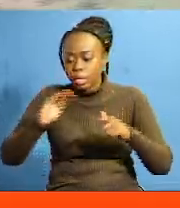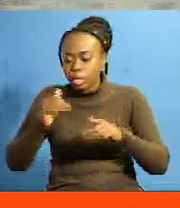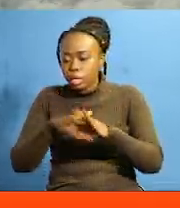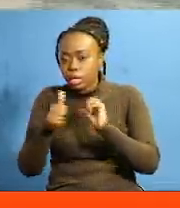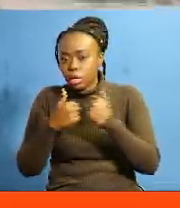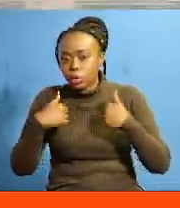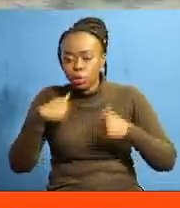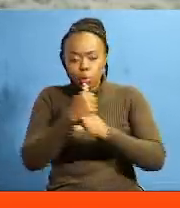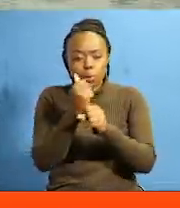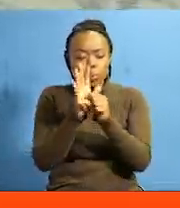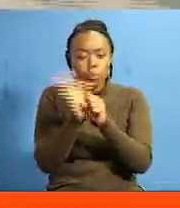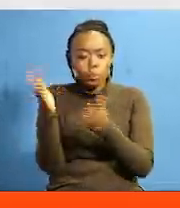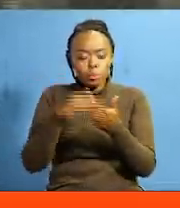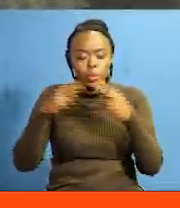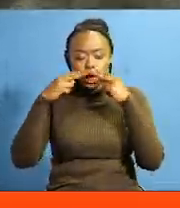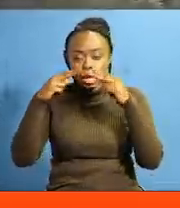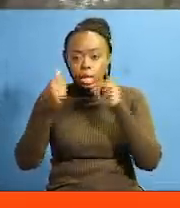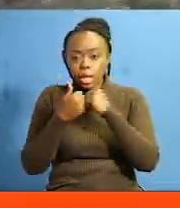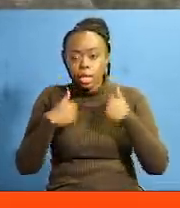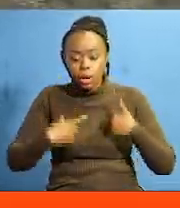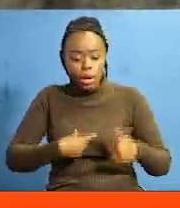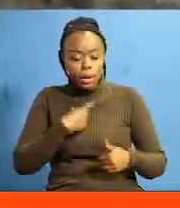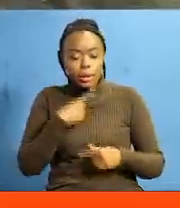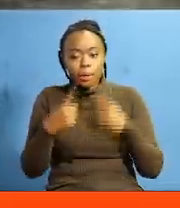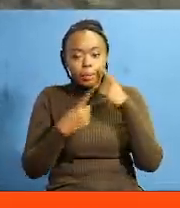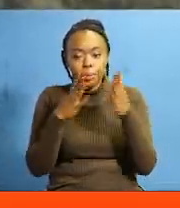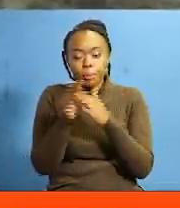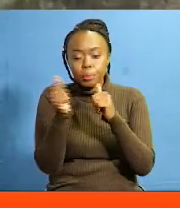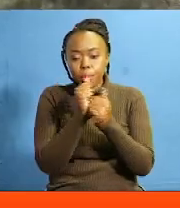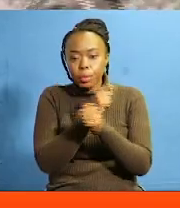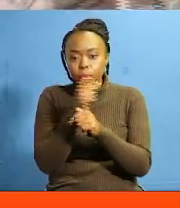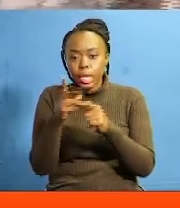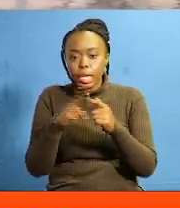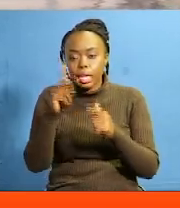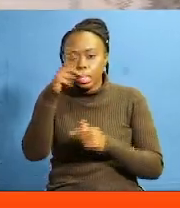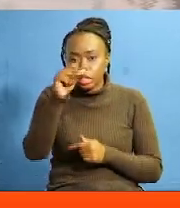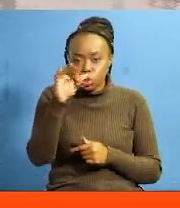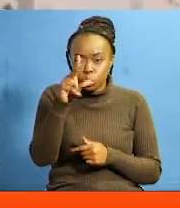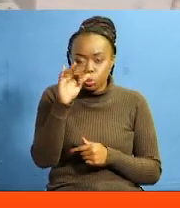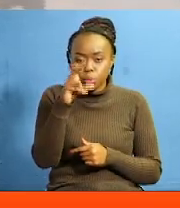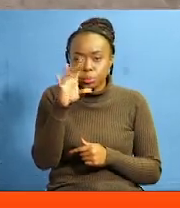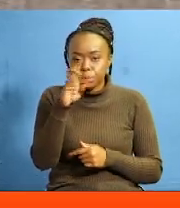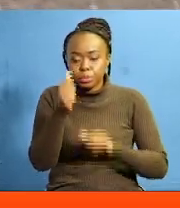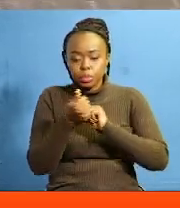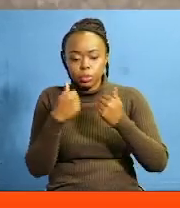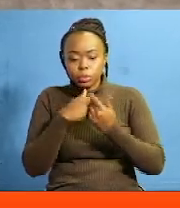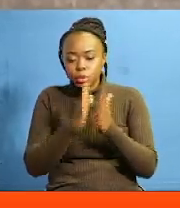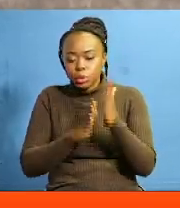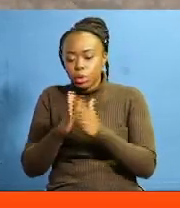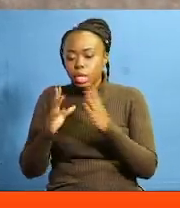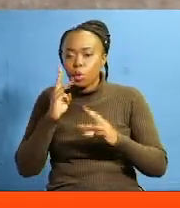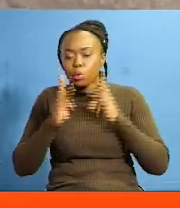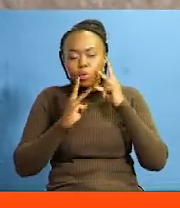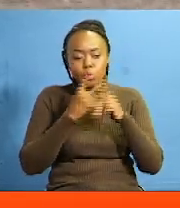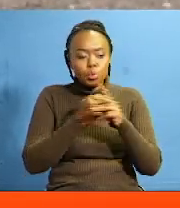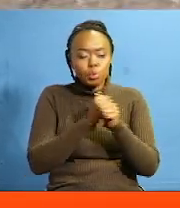katika jitihada za kurejesha amani. Matiang'i alizuru eneo hilo akiandamana na mkuu wa mkoa George na tembea katika juhudi za kupunguza hofu miongoni